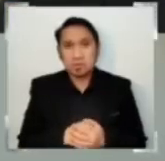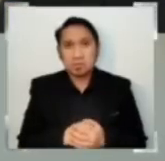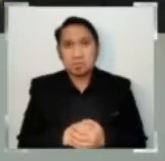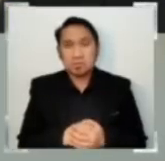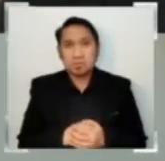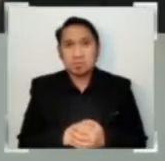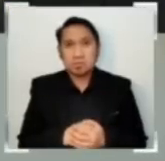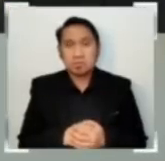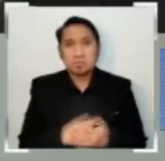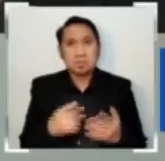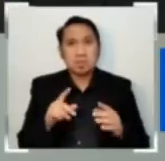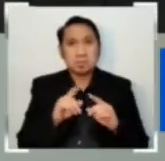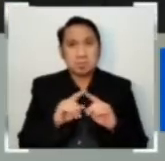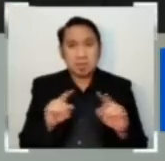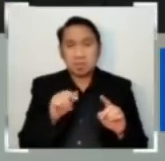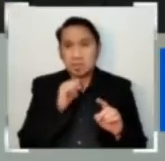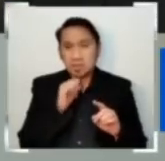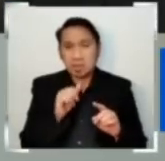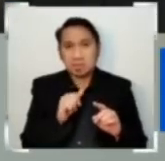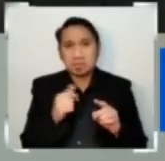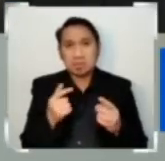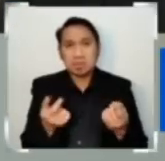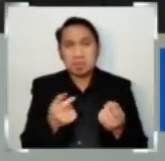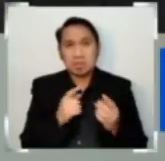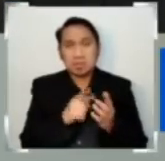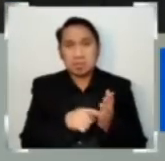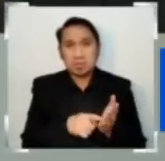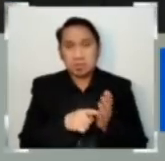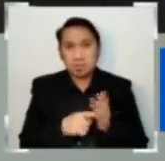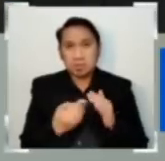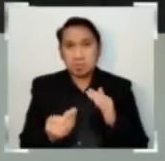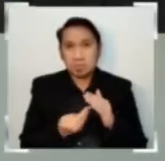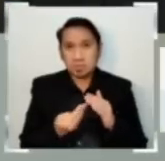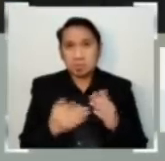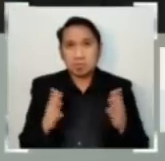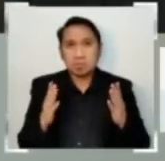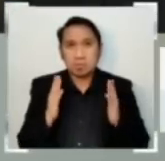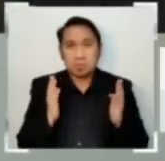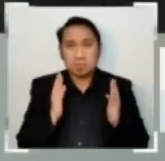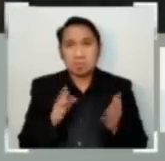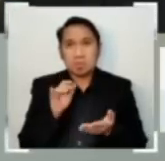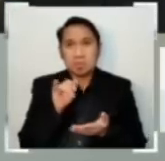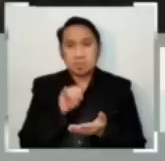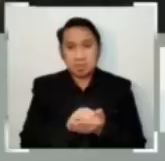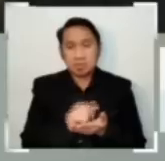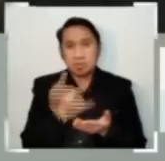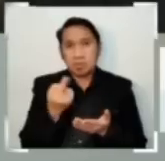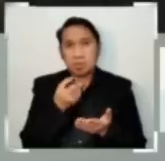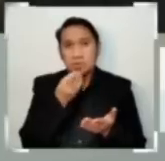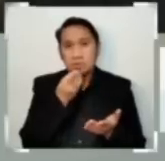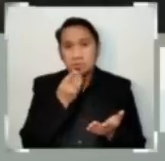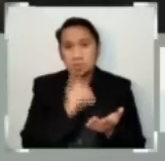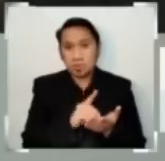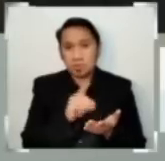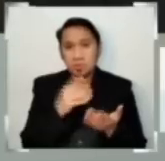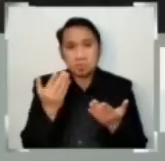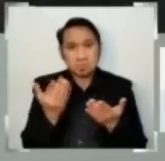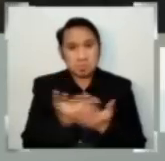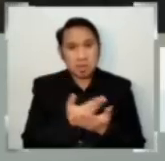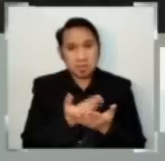the most basic details po tungkol kanilang bakasyon dahil ito lamang pong mga dokumento nila ay kabibigay lamang po sa